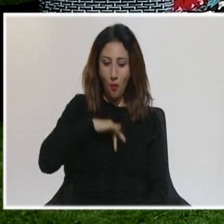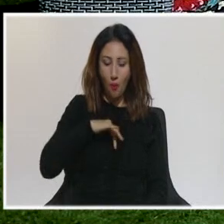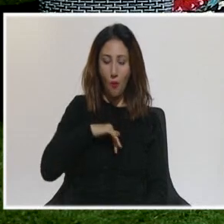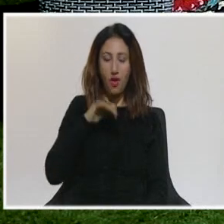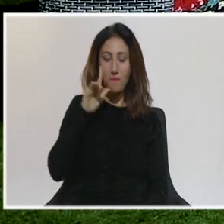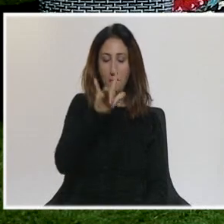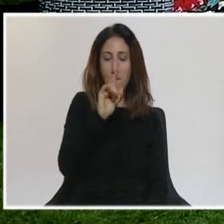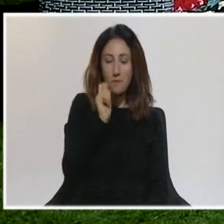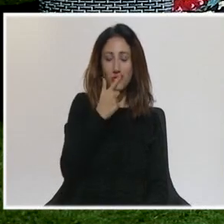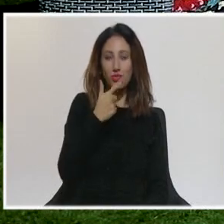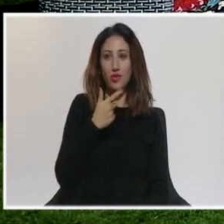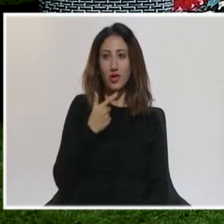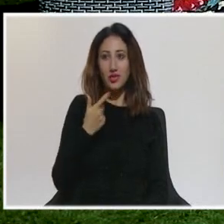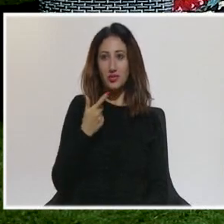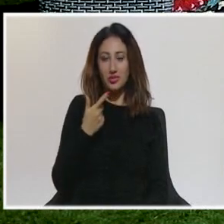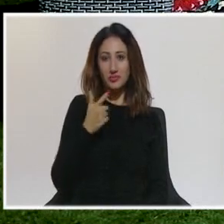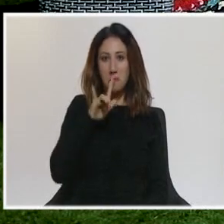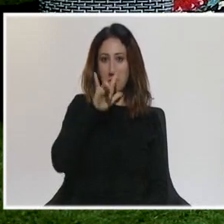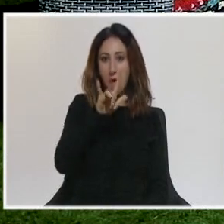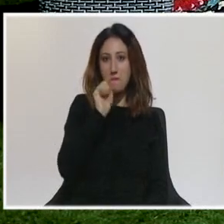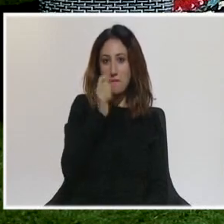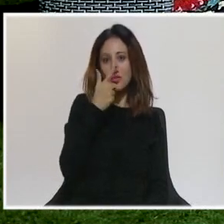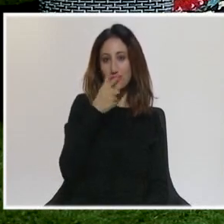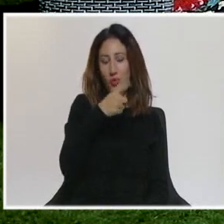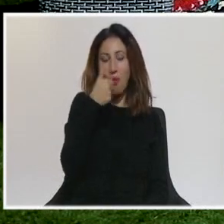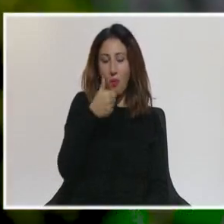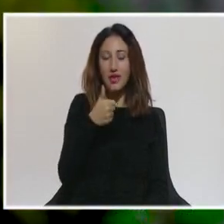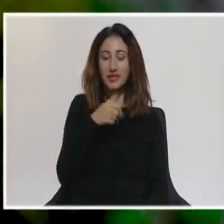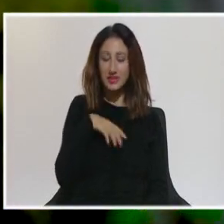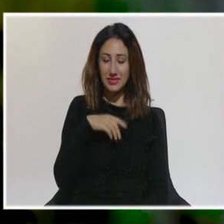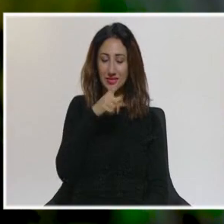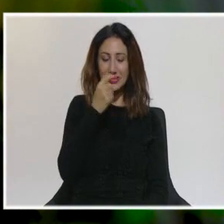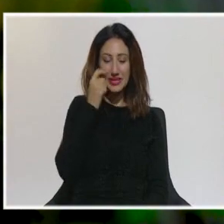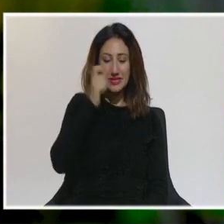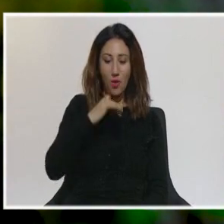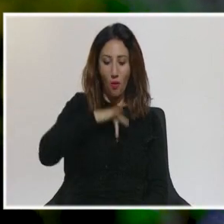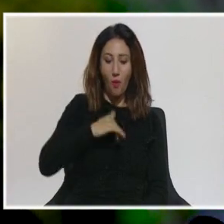يعرفك فعلا لازم يحبك حبيبي والله يا صلاح. يعني